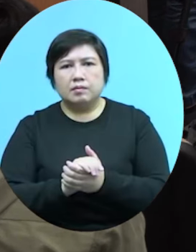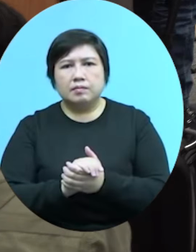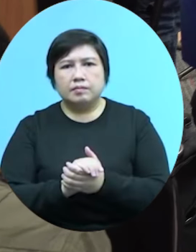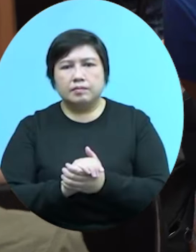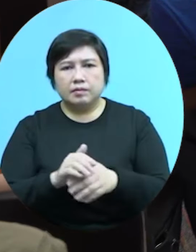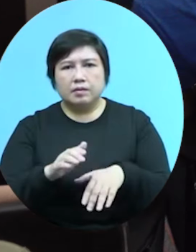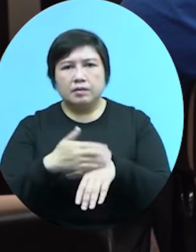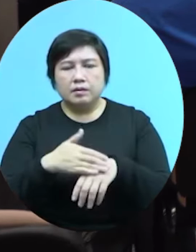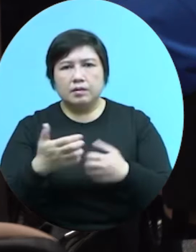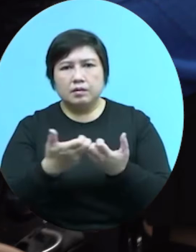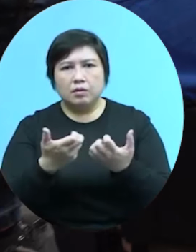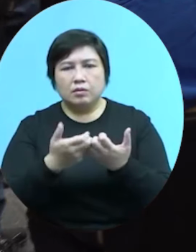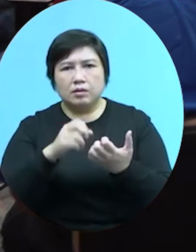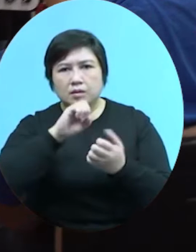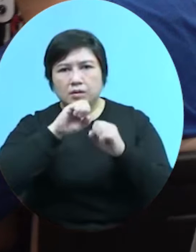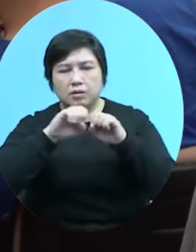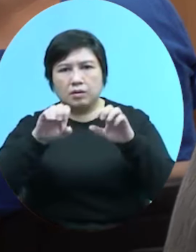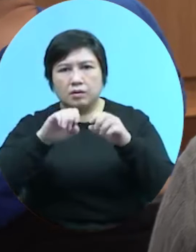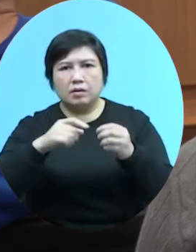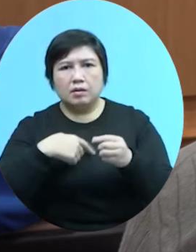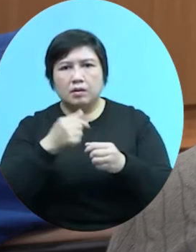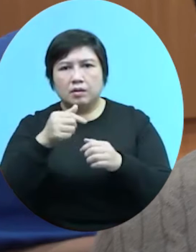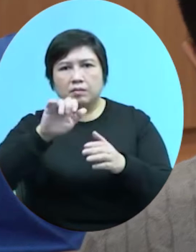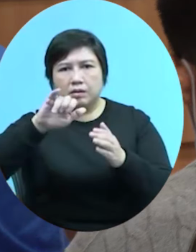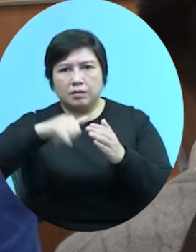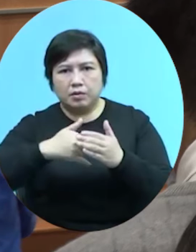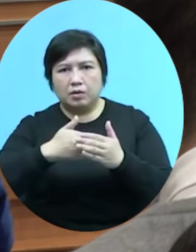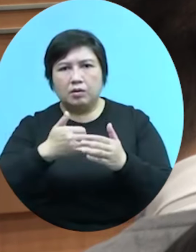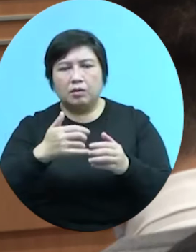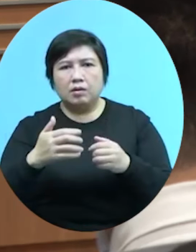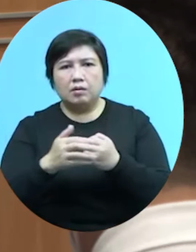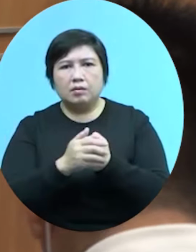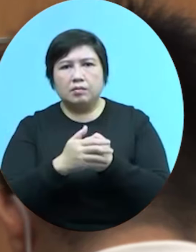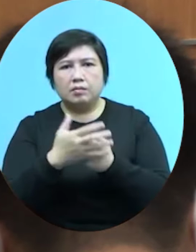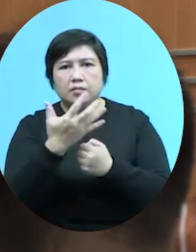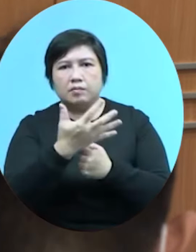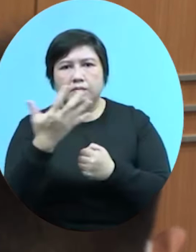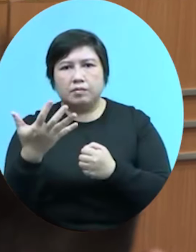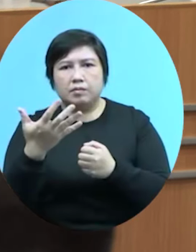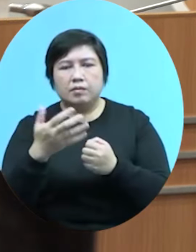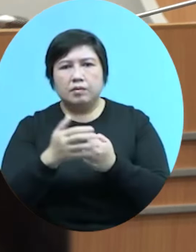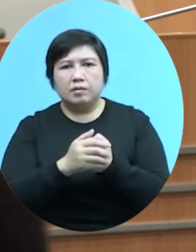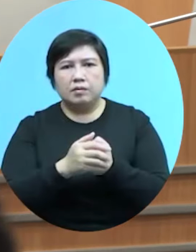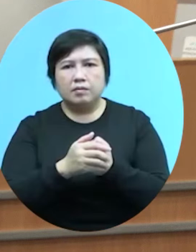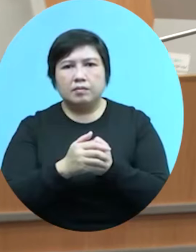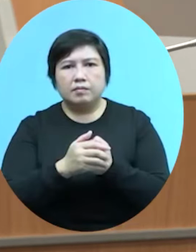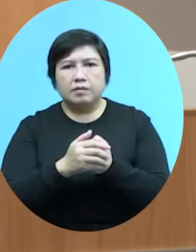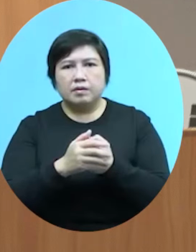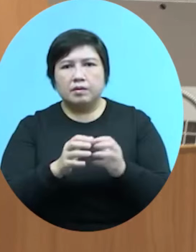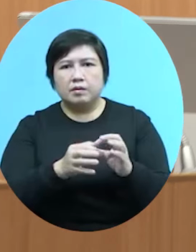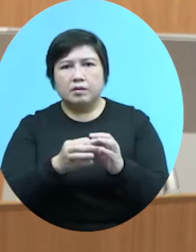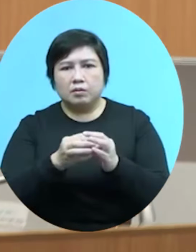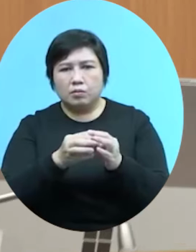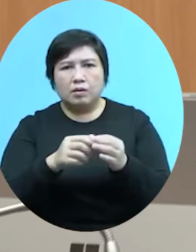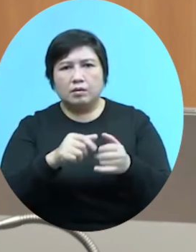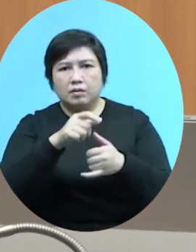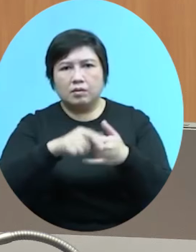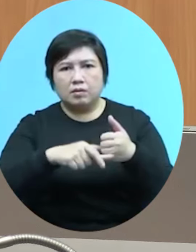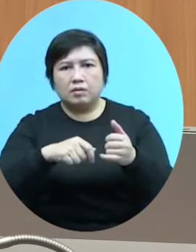剛才的數字再說一次有10個輸入性55宗是相關個案